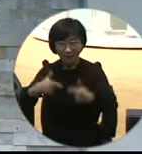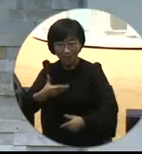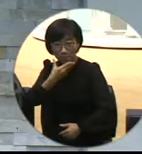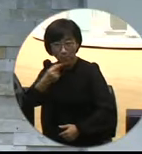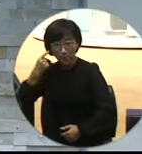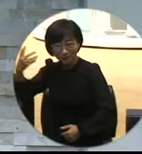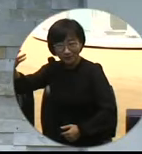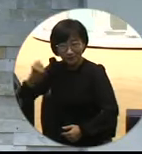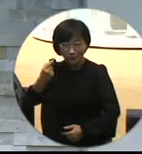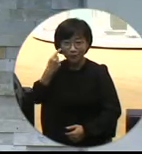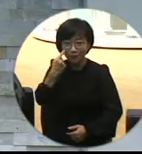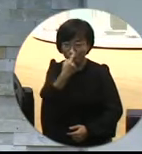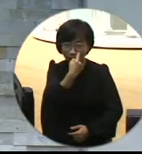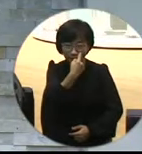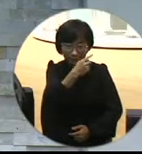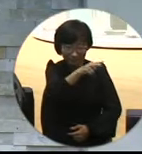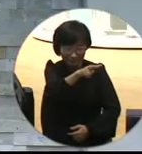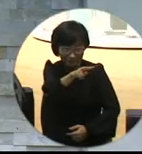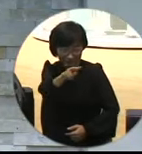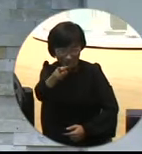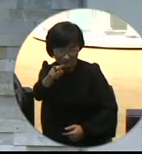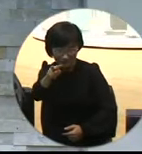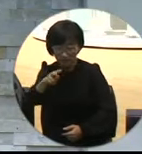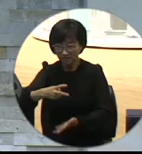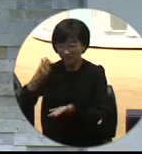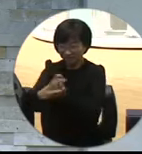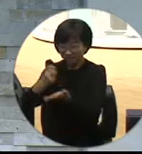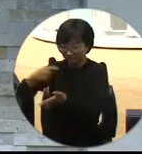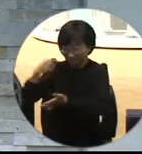바라보느냐 율법의 눈으로 바라보느냐.